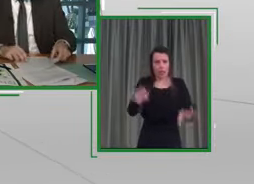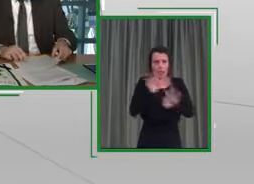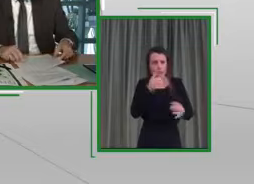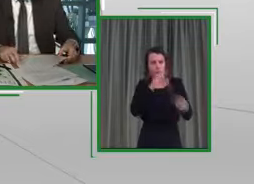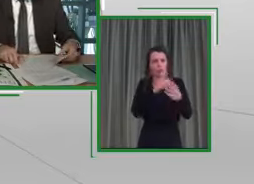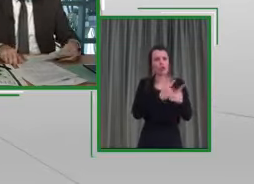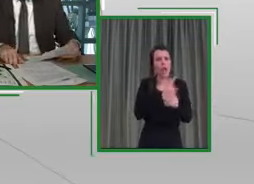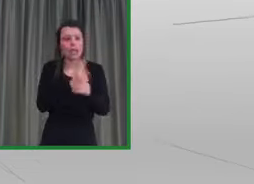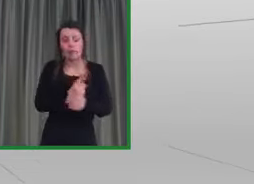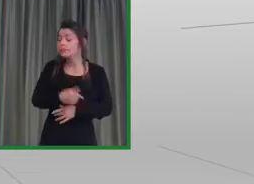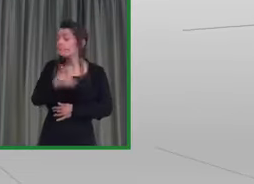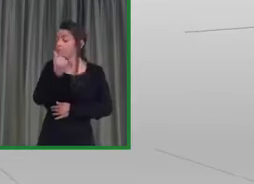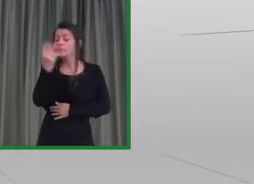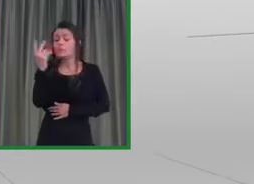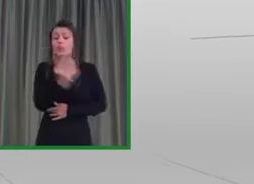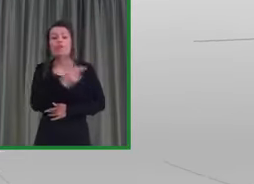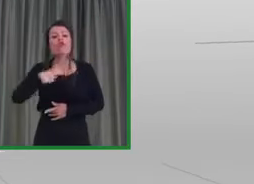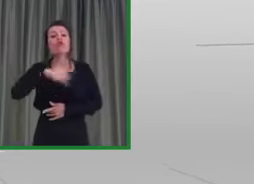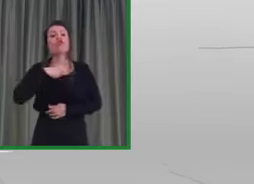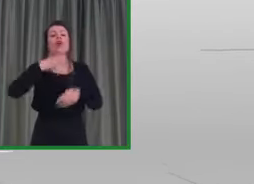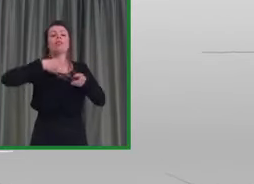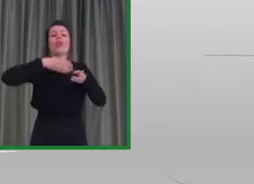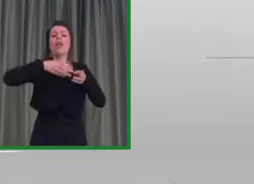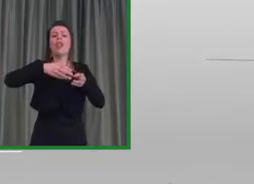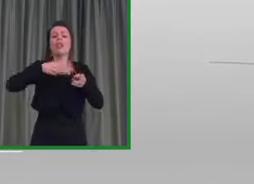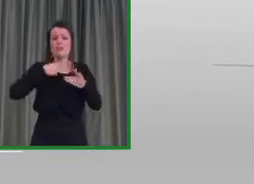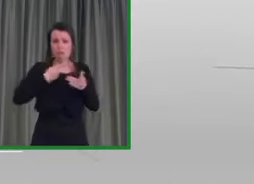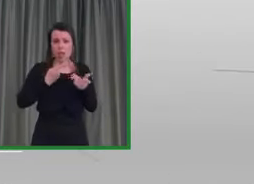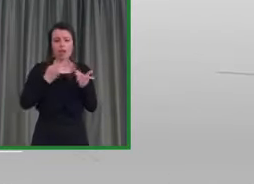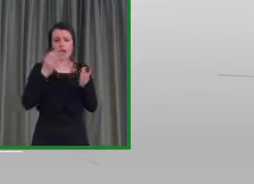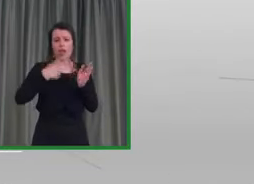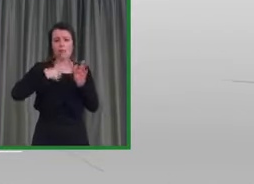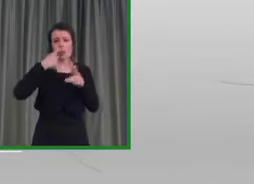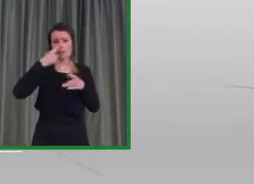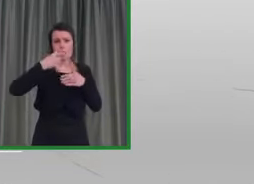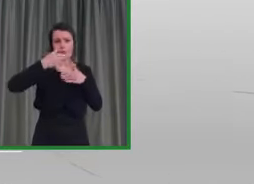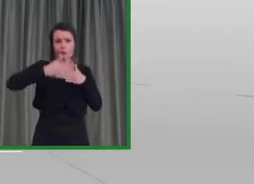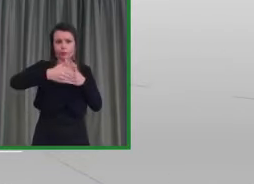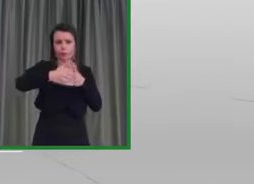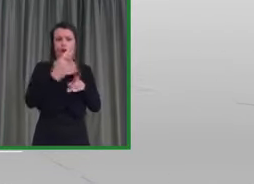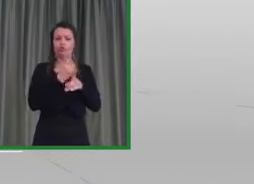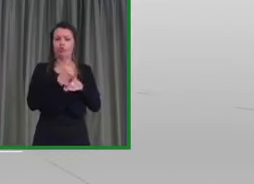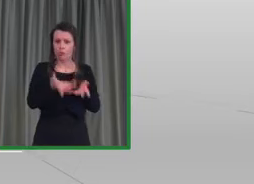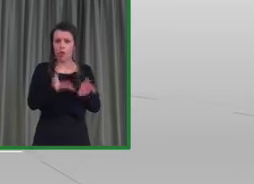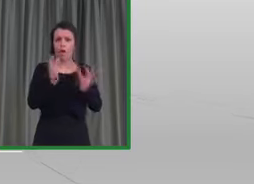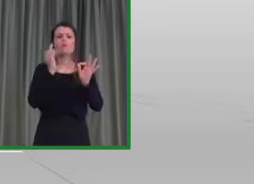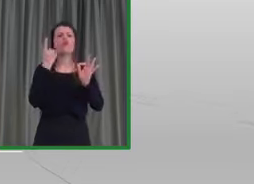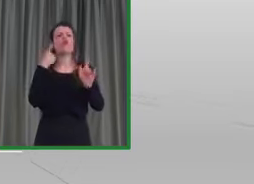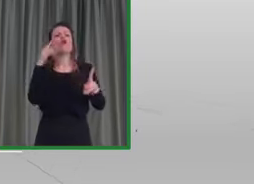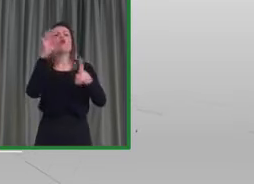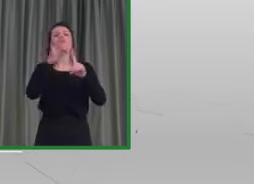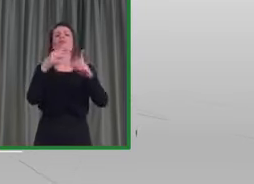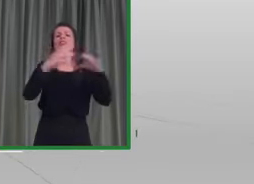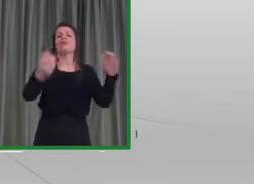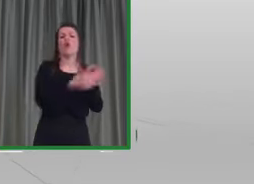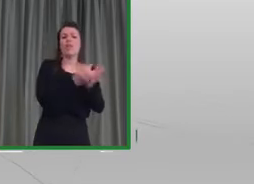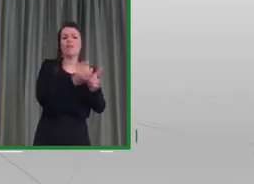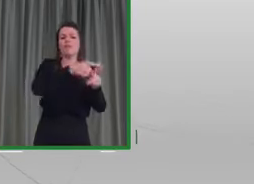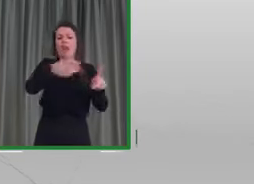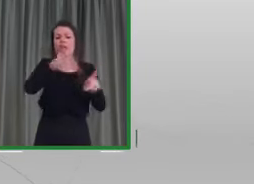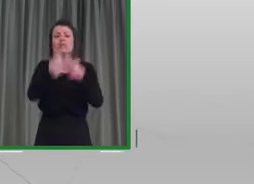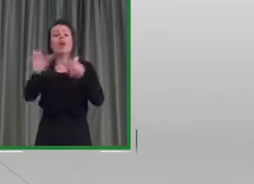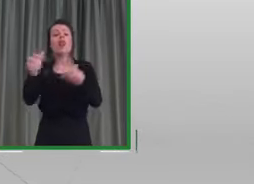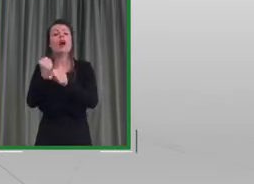per venire incontro appunto a questa emergenza covic per le imprese per i lavoratori è un